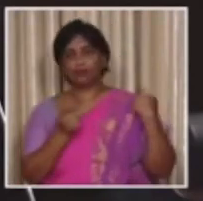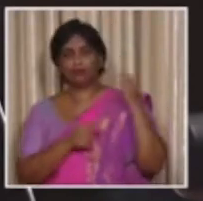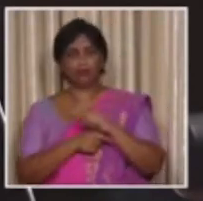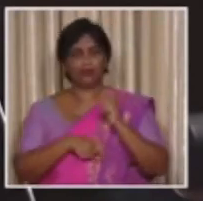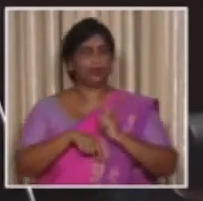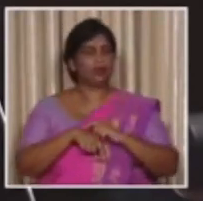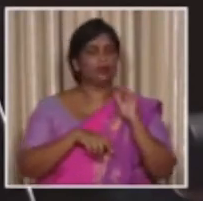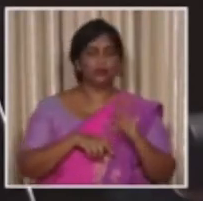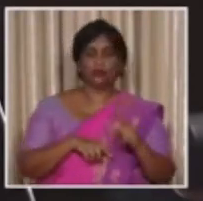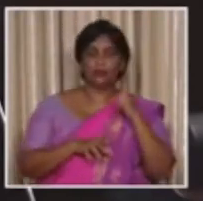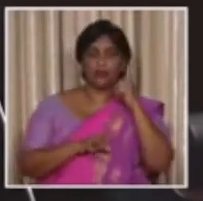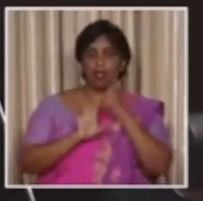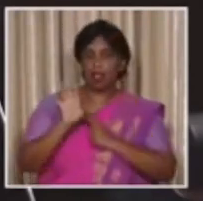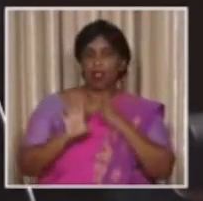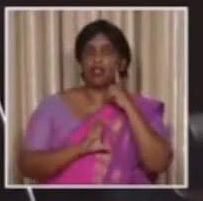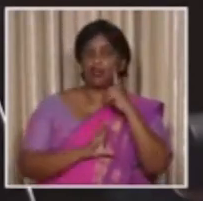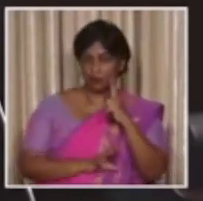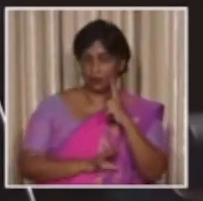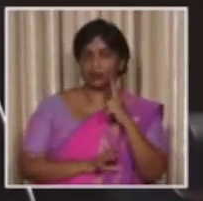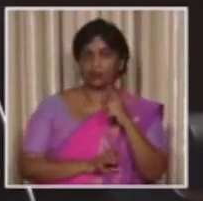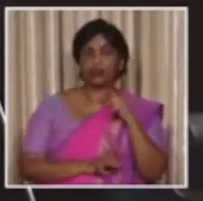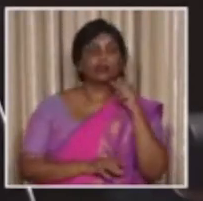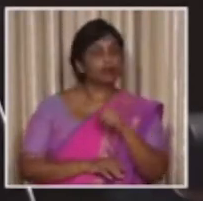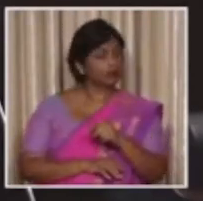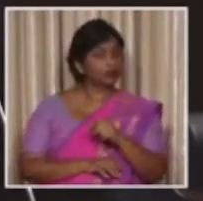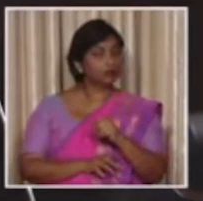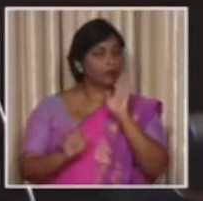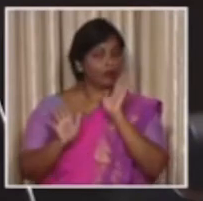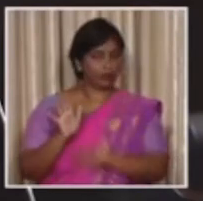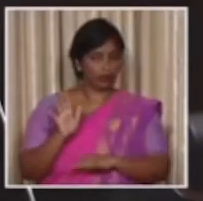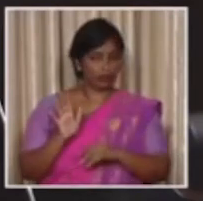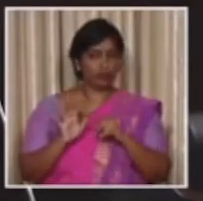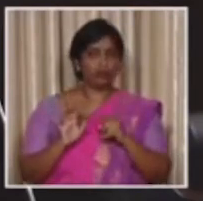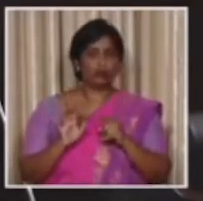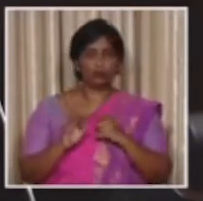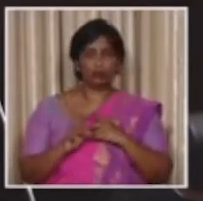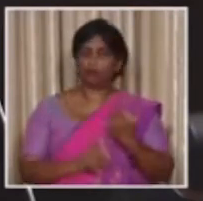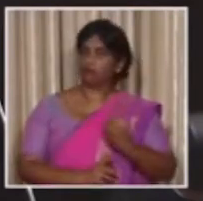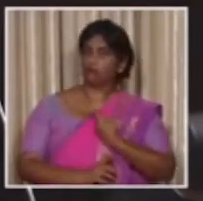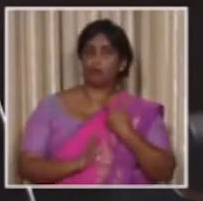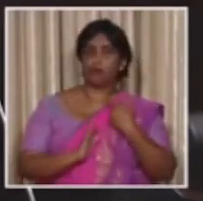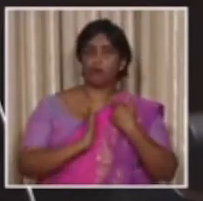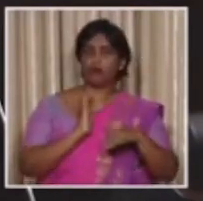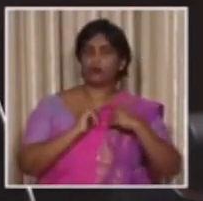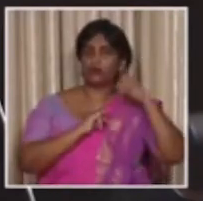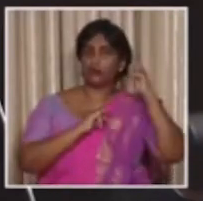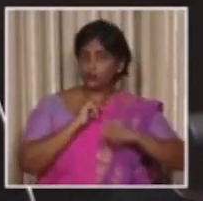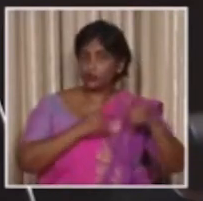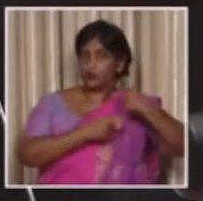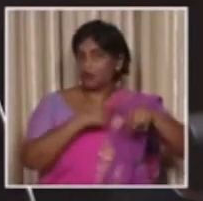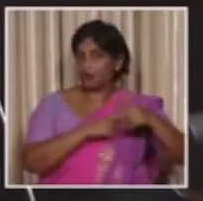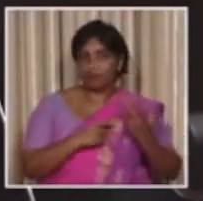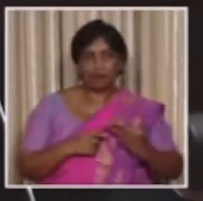අතරමැදි කාලය තමයි මේ පළමු වසර එහෙම නැත්නම් first semester එක. ඒක ඉවත් කරන්න තනියෙන් මොරටු විශ්වවිද්‍යාලයේ පීඨ සභාවට